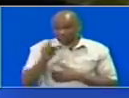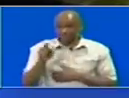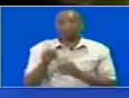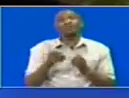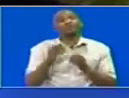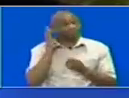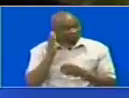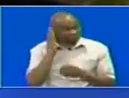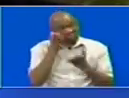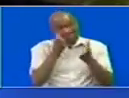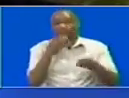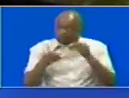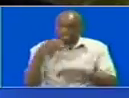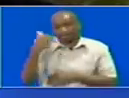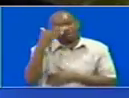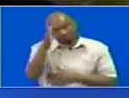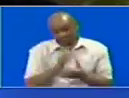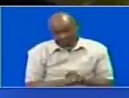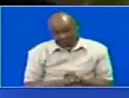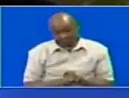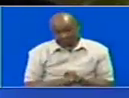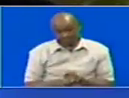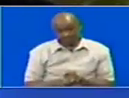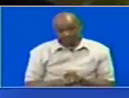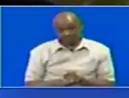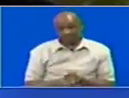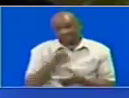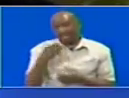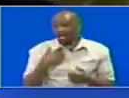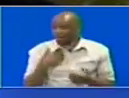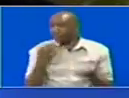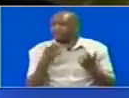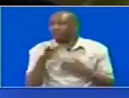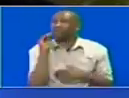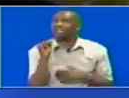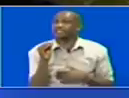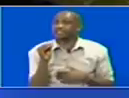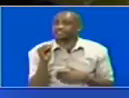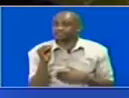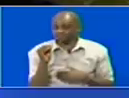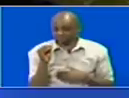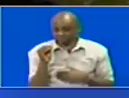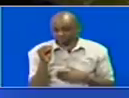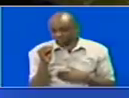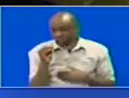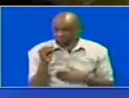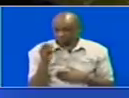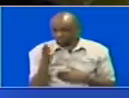with men at the Busia border. Kwa hao 200, utapata kama